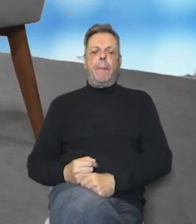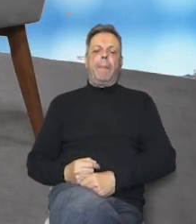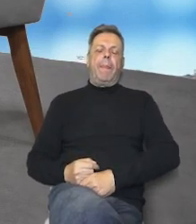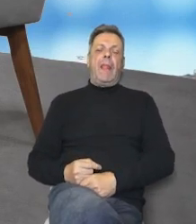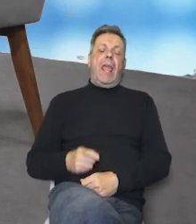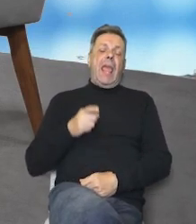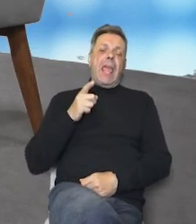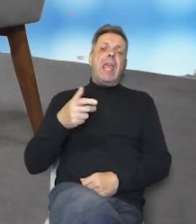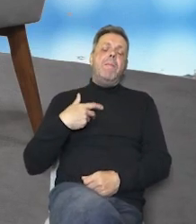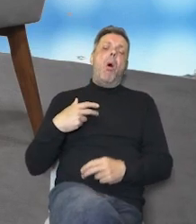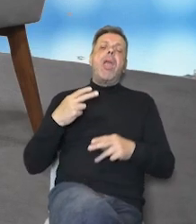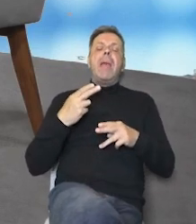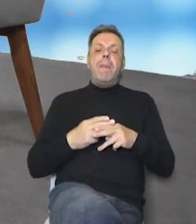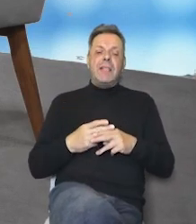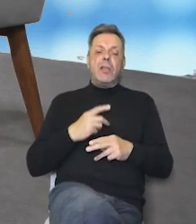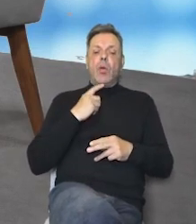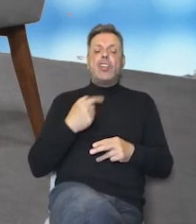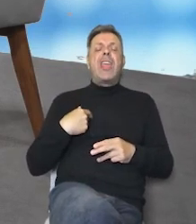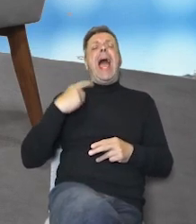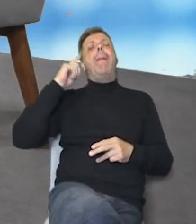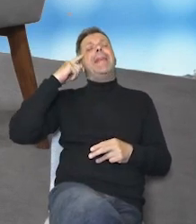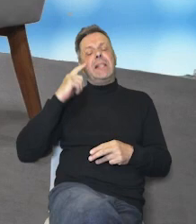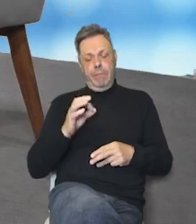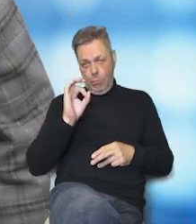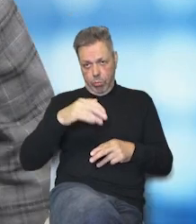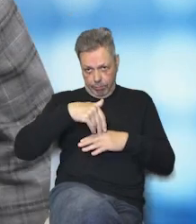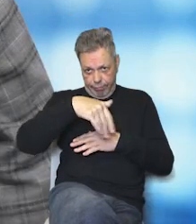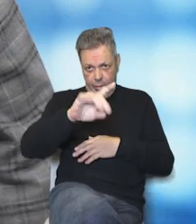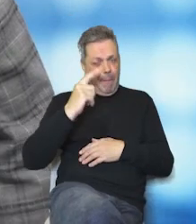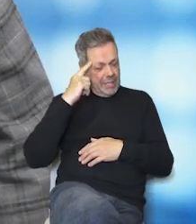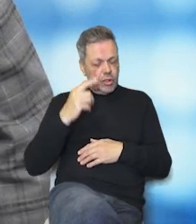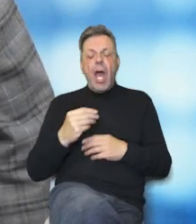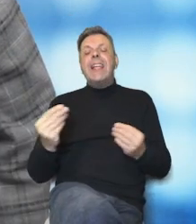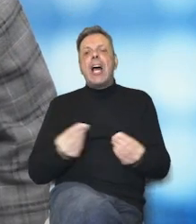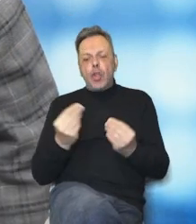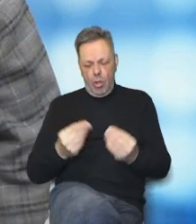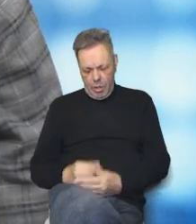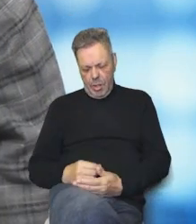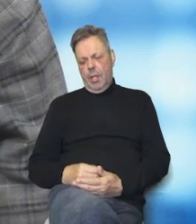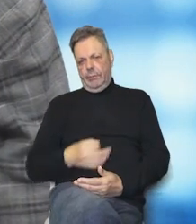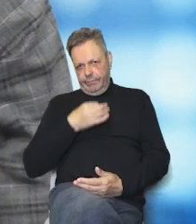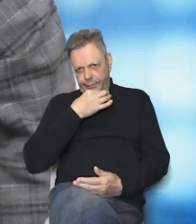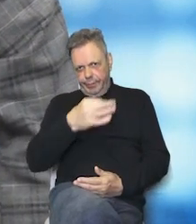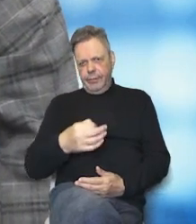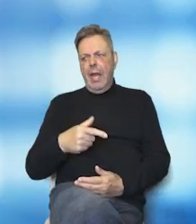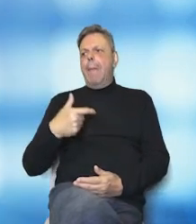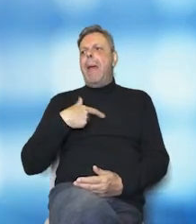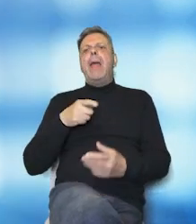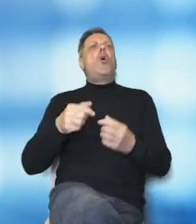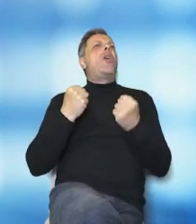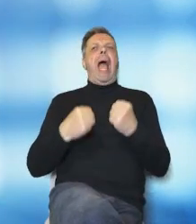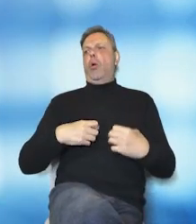zapravo kaže ja mislim, dobro, misliš, a idemo vidjeti zašto. To mi izuzetno, mislim, živcira